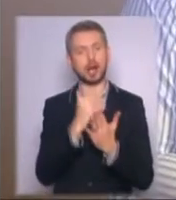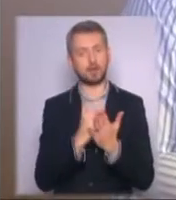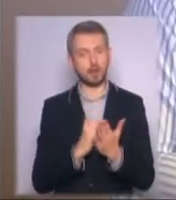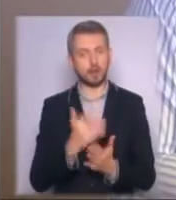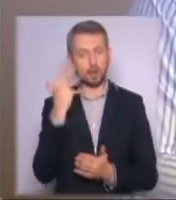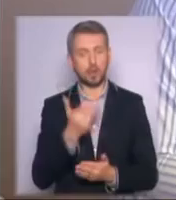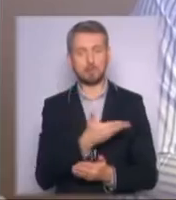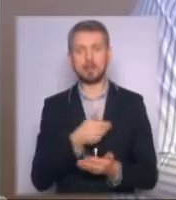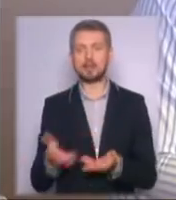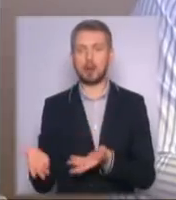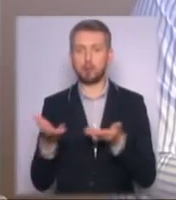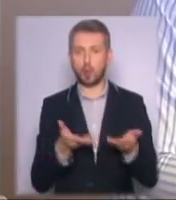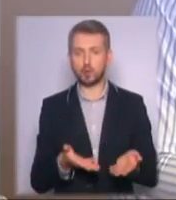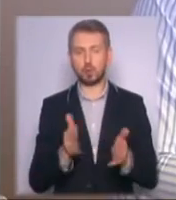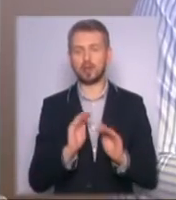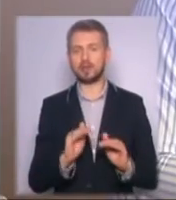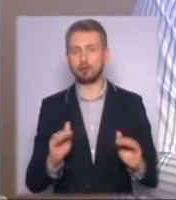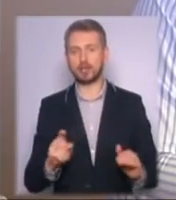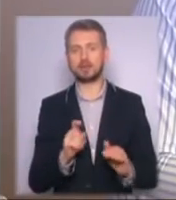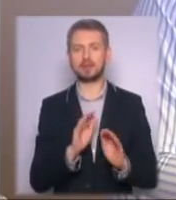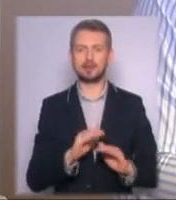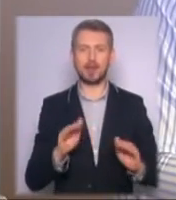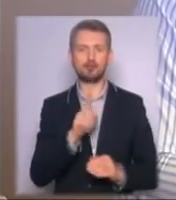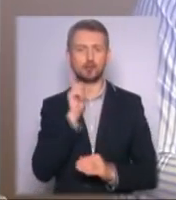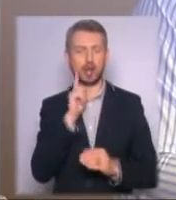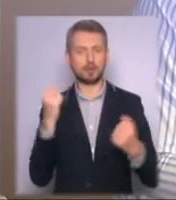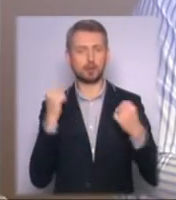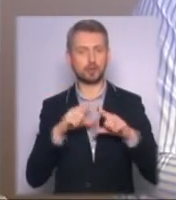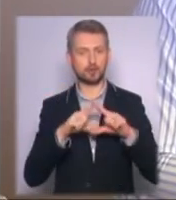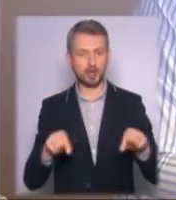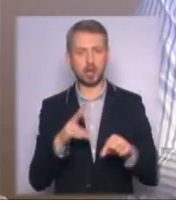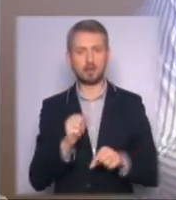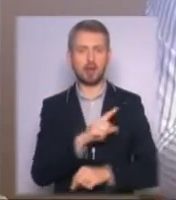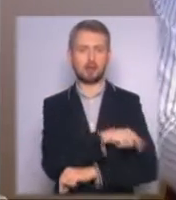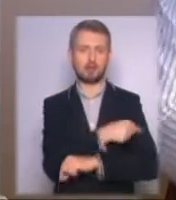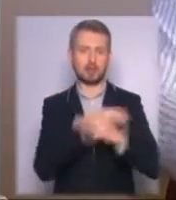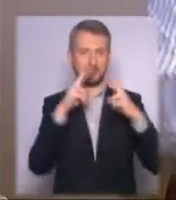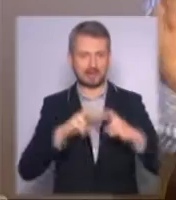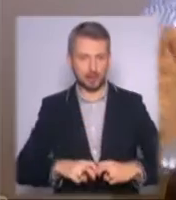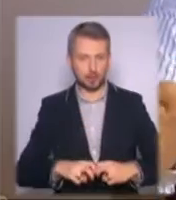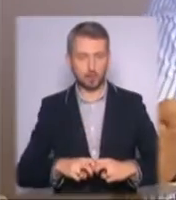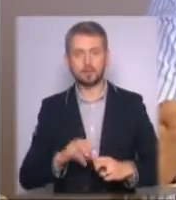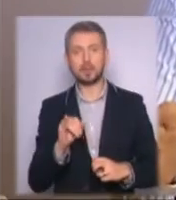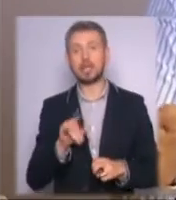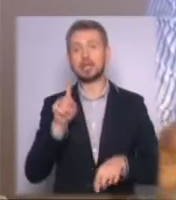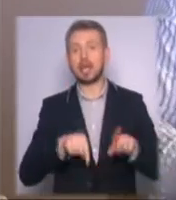ми запрошуємо діточок з дитячо-юнацьких спортивних шкіл на диспансеризацію. І